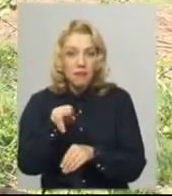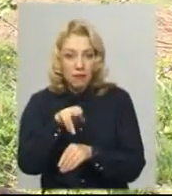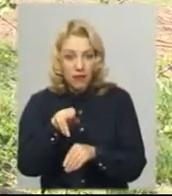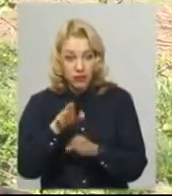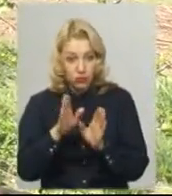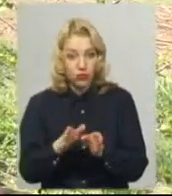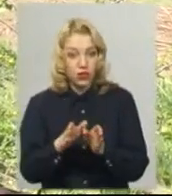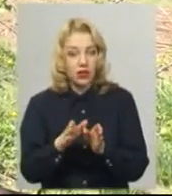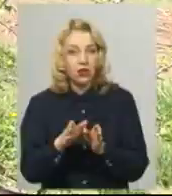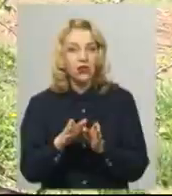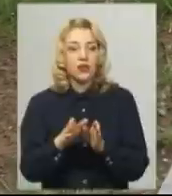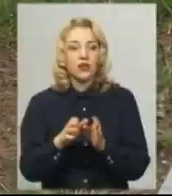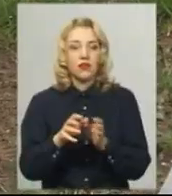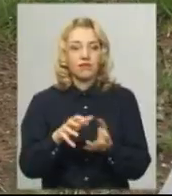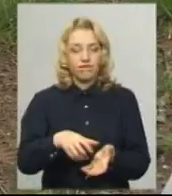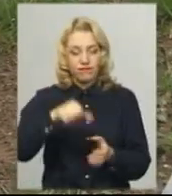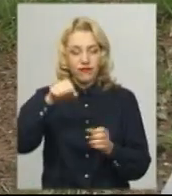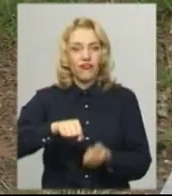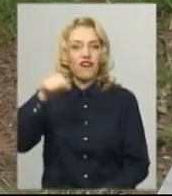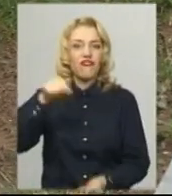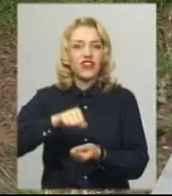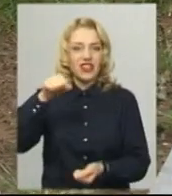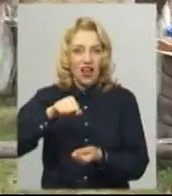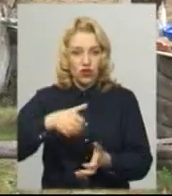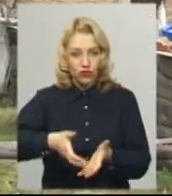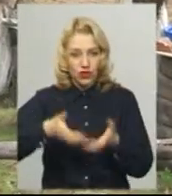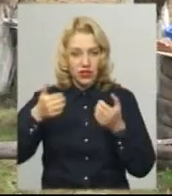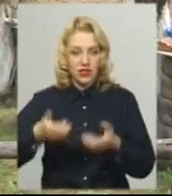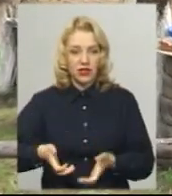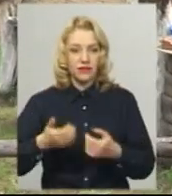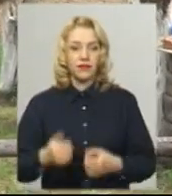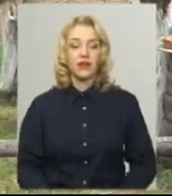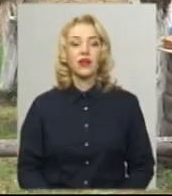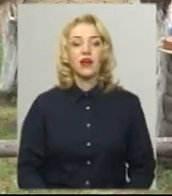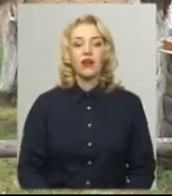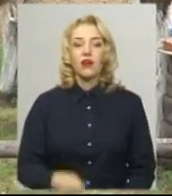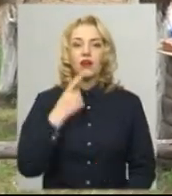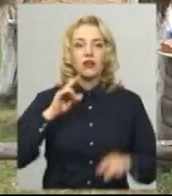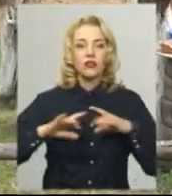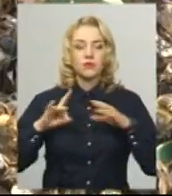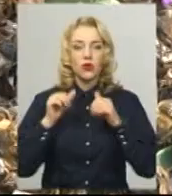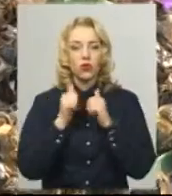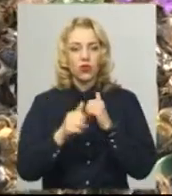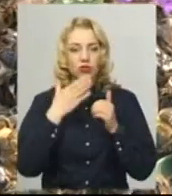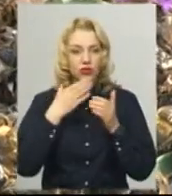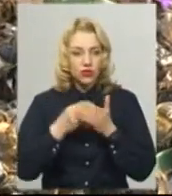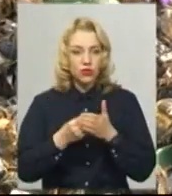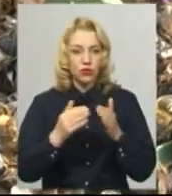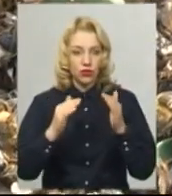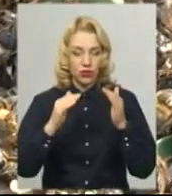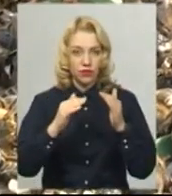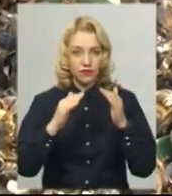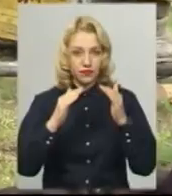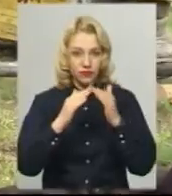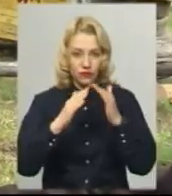буде відкачуватися. Олексій, житель Майдана Карачаєвецького, розповідає, біля кожного свого вулика щоранку вигрібає 2 кілограми